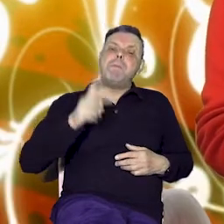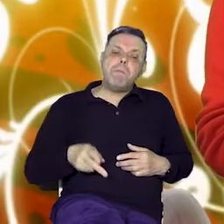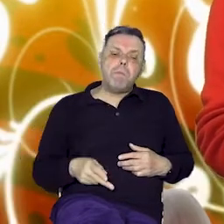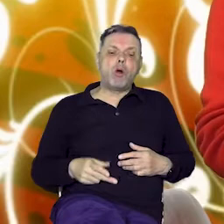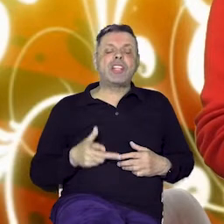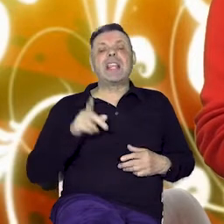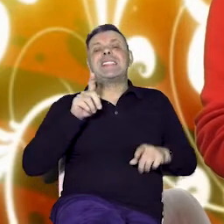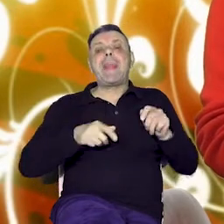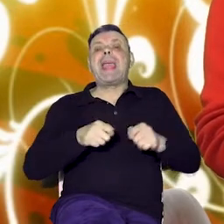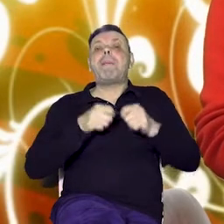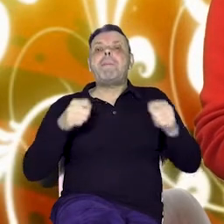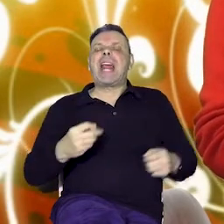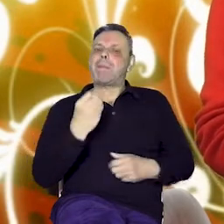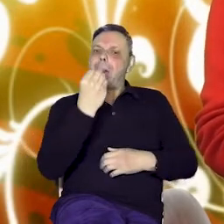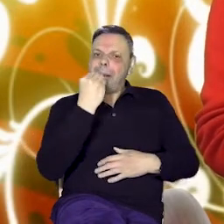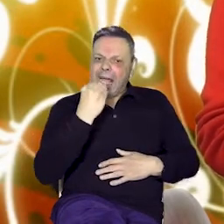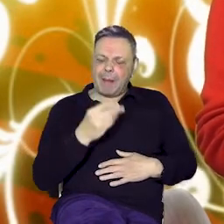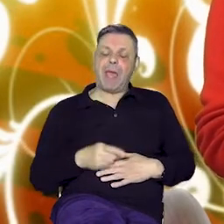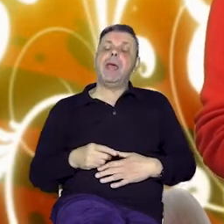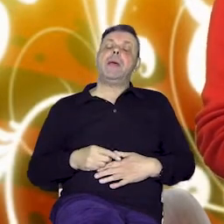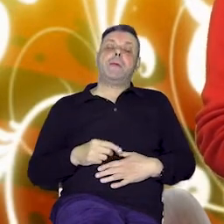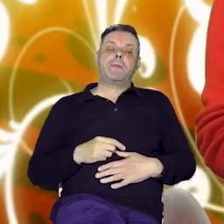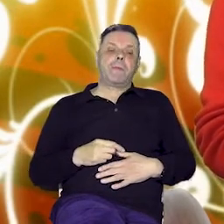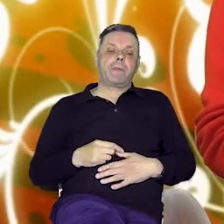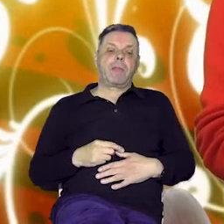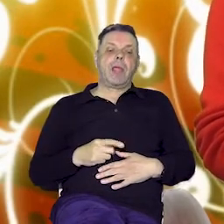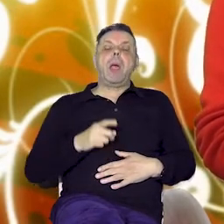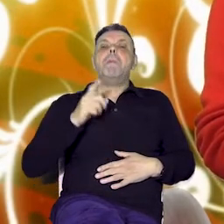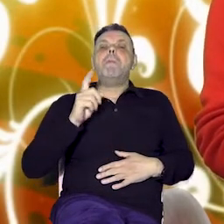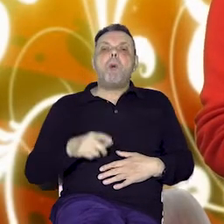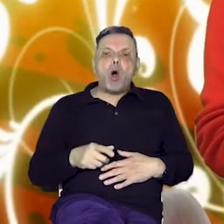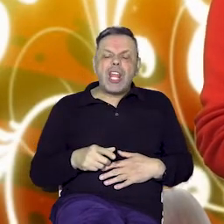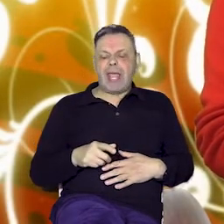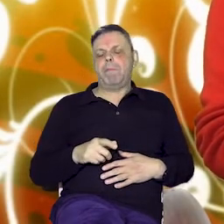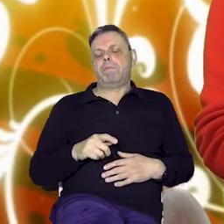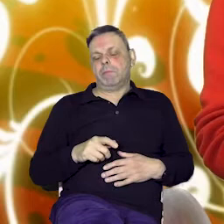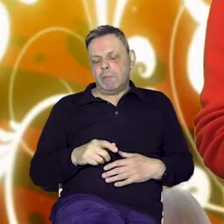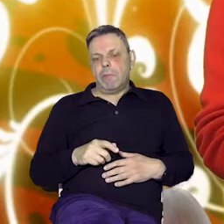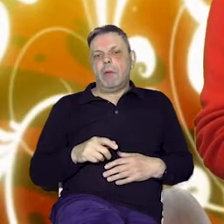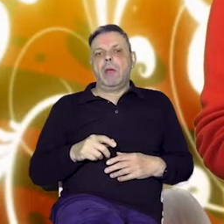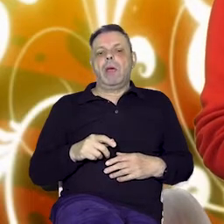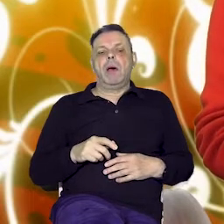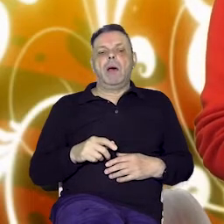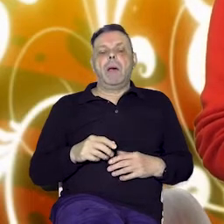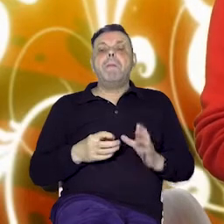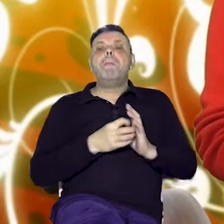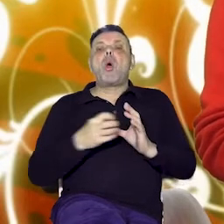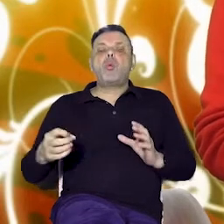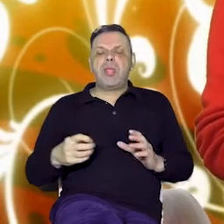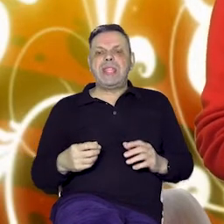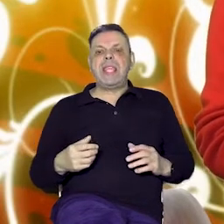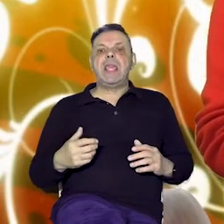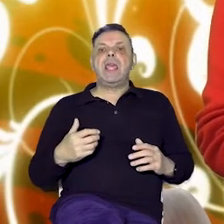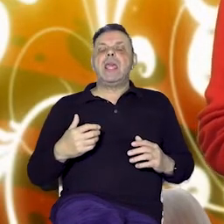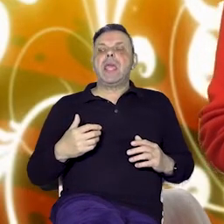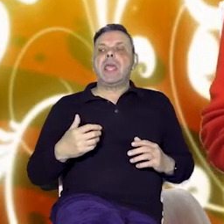mjerama prehrane, tako to je zanimljivo, stila života, možete u stvari stila života prehrane, možete u stvari produljiti vijek svojim